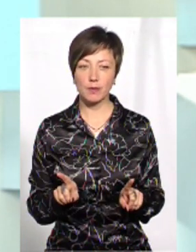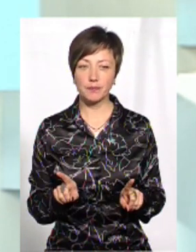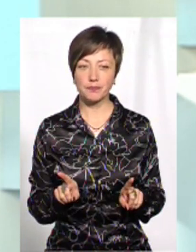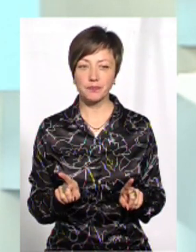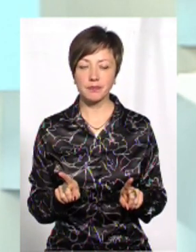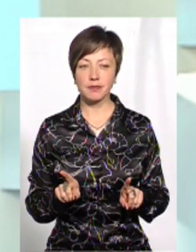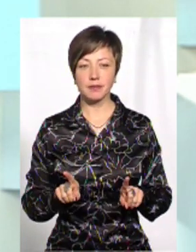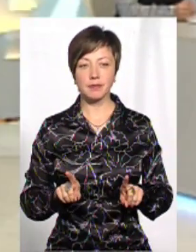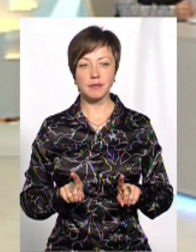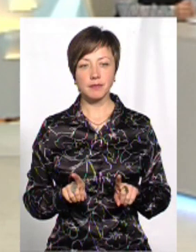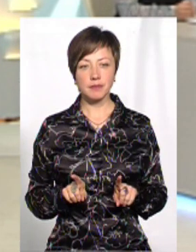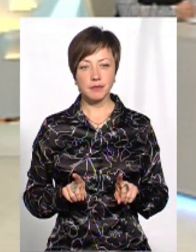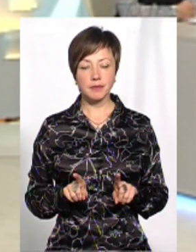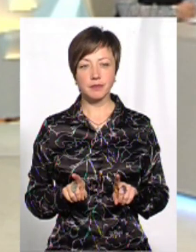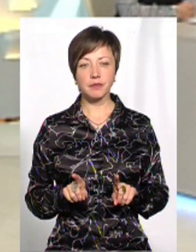така